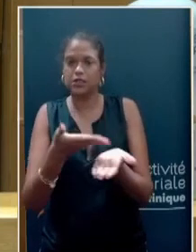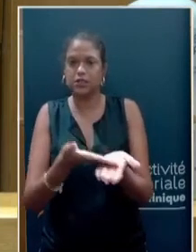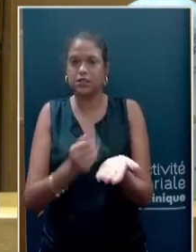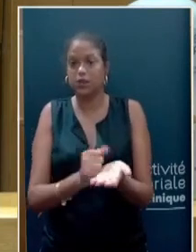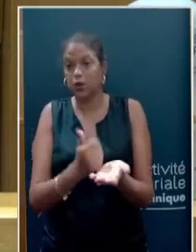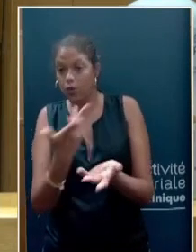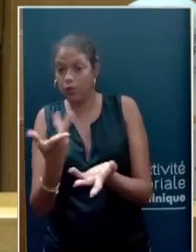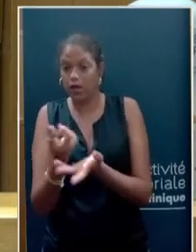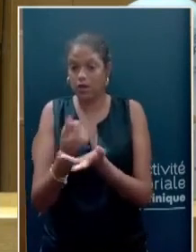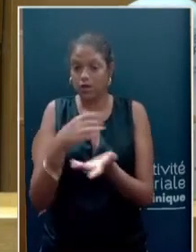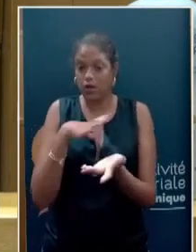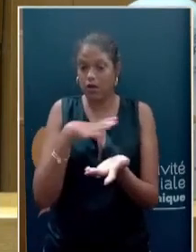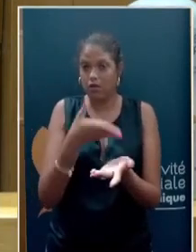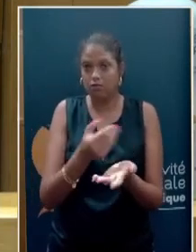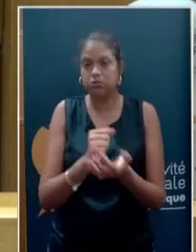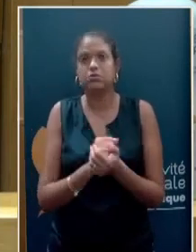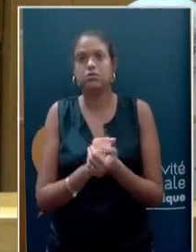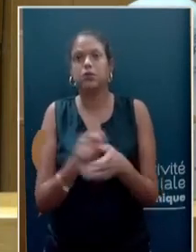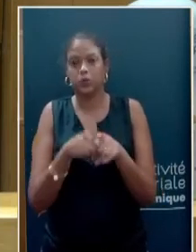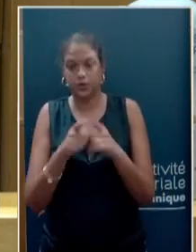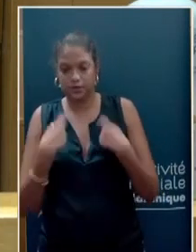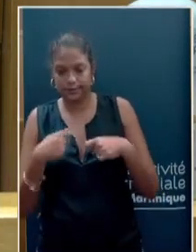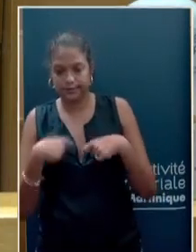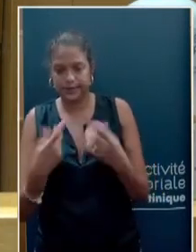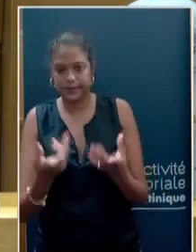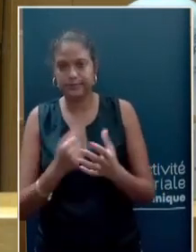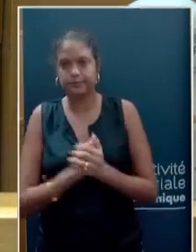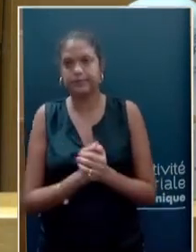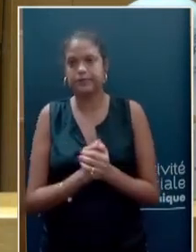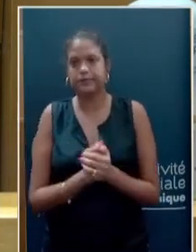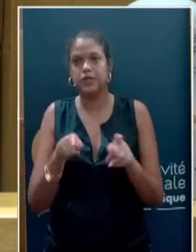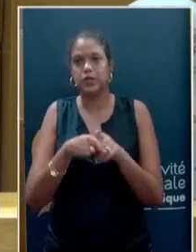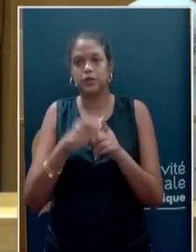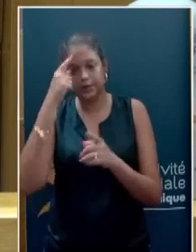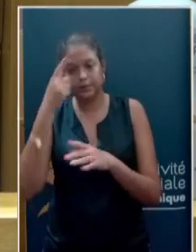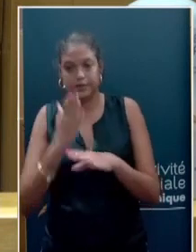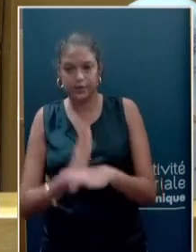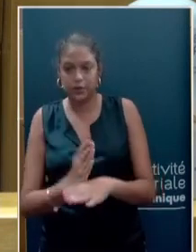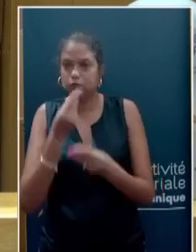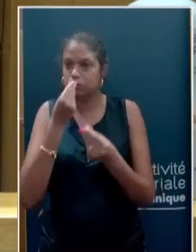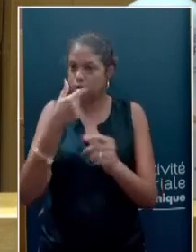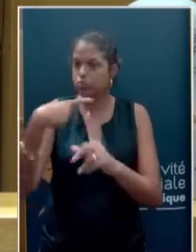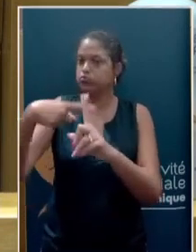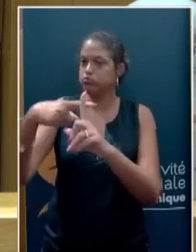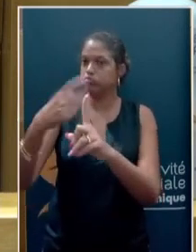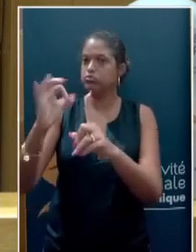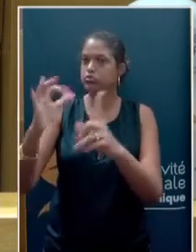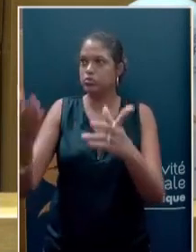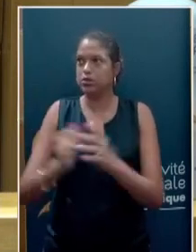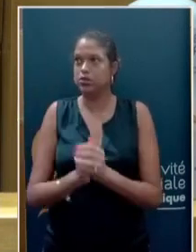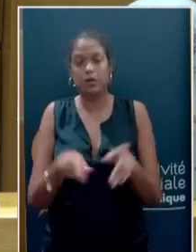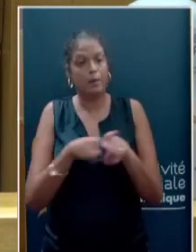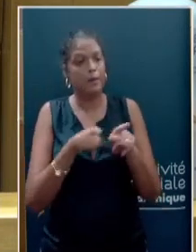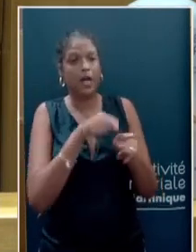on va disposer pour ensuite le dépenser, les prévisions nous ont paru optimistes, un peu comme le CESEM l'a dit.